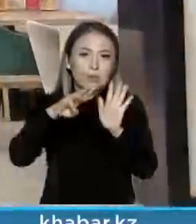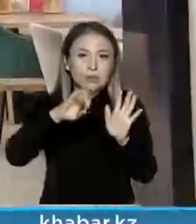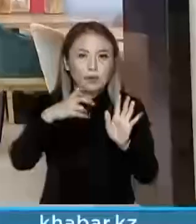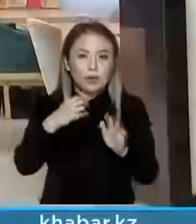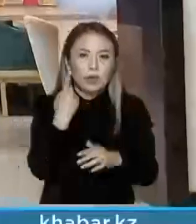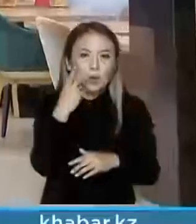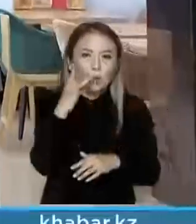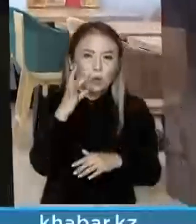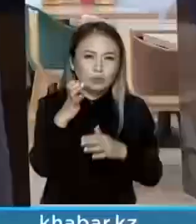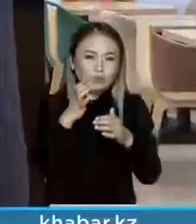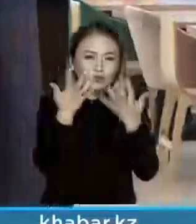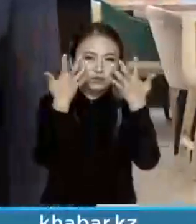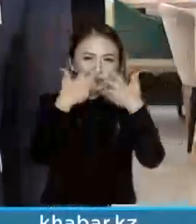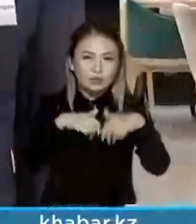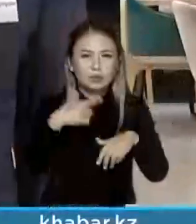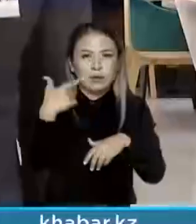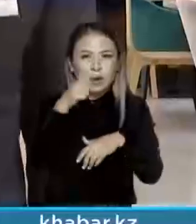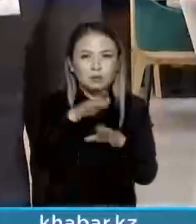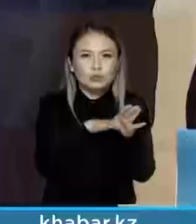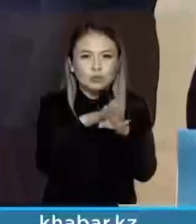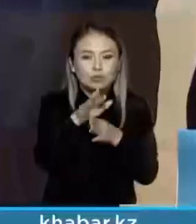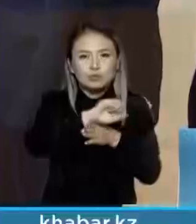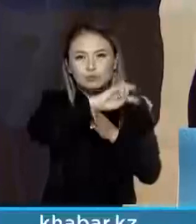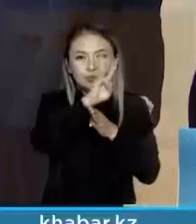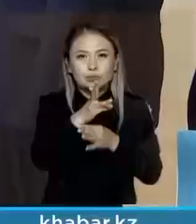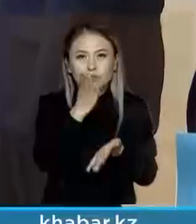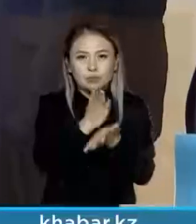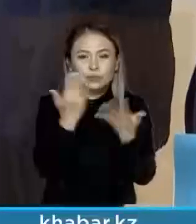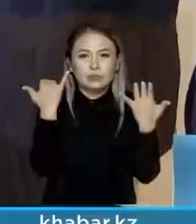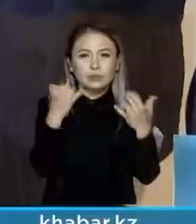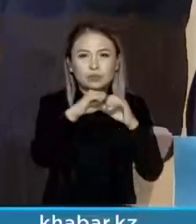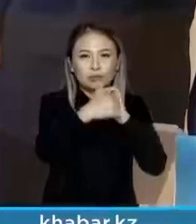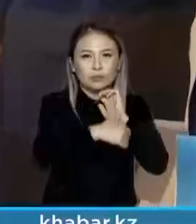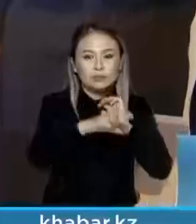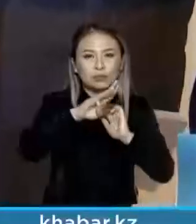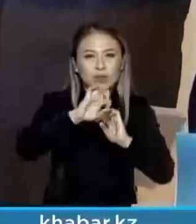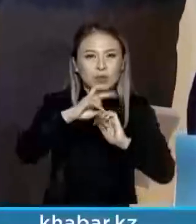курске байланысты ресей қазір Қазақстанды газбен толық қамтамасыз етілді, қазір 16 теңге.